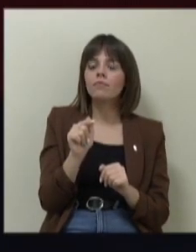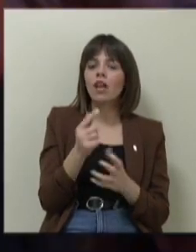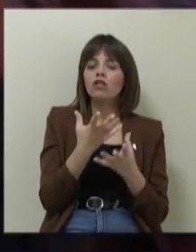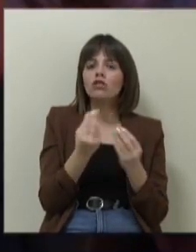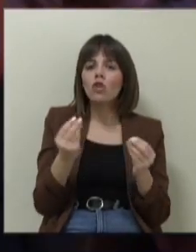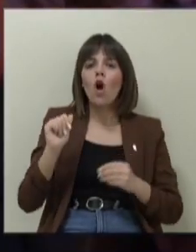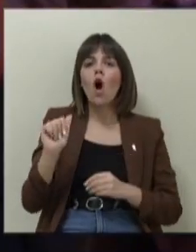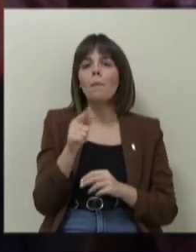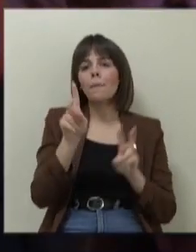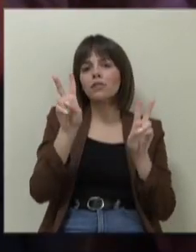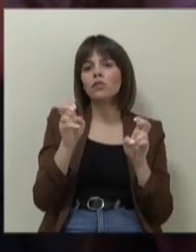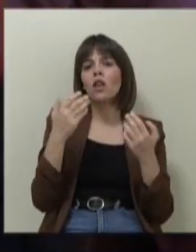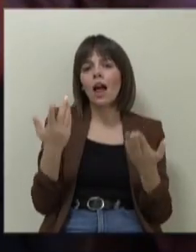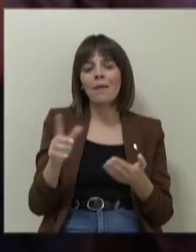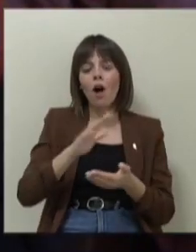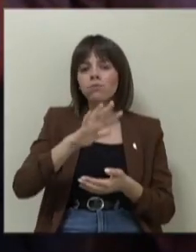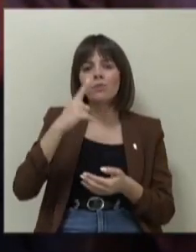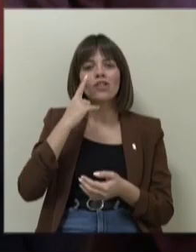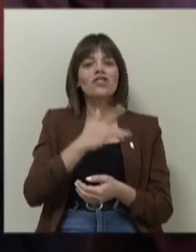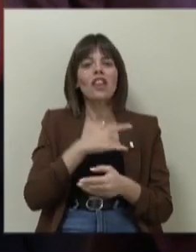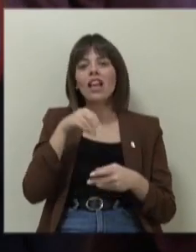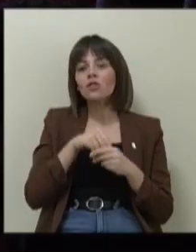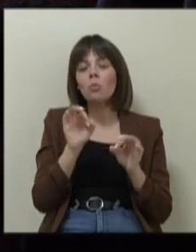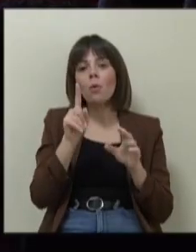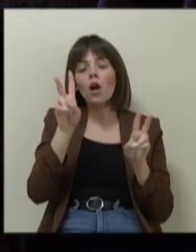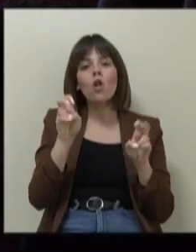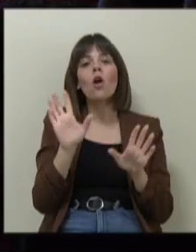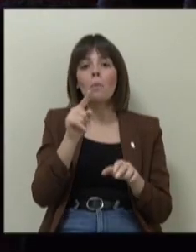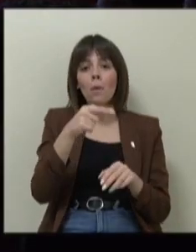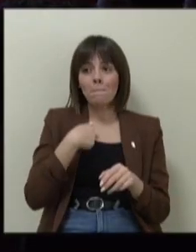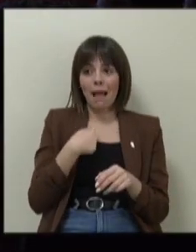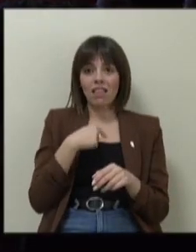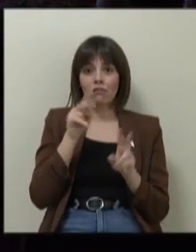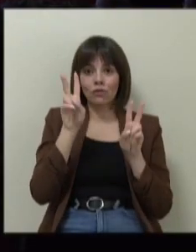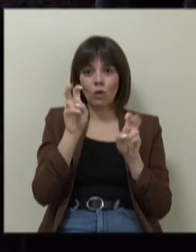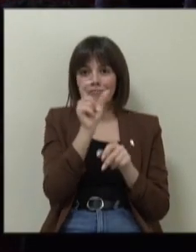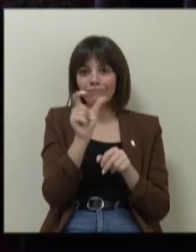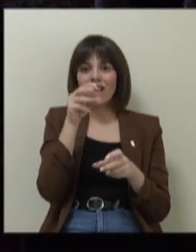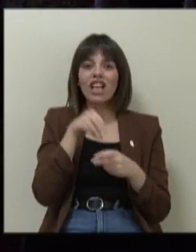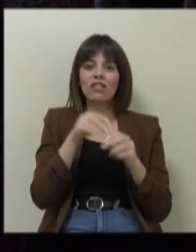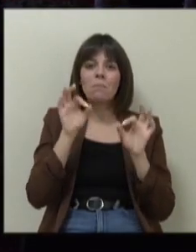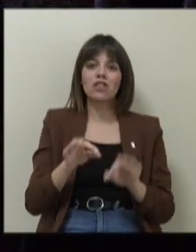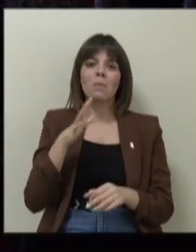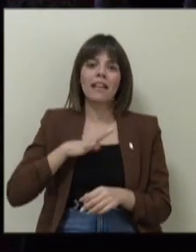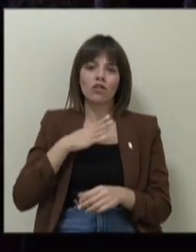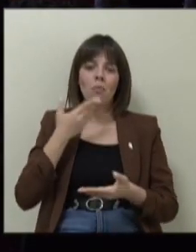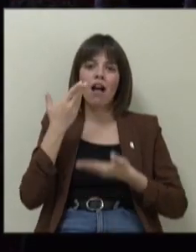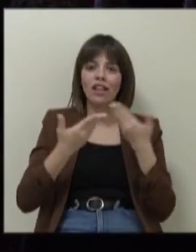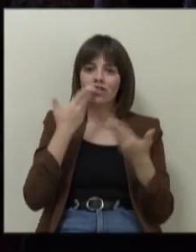çok önemli bir konu ama diğer canlılar için böyle bir durum yok. Dolayısıyla bu ben meselesi üzerinden başlamak istiyorum anlatacaklarıma.